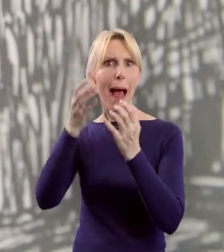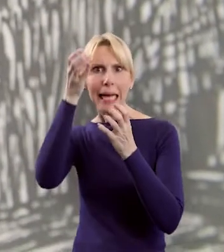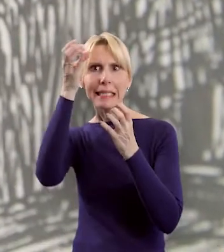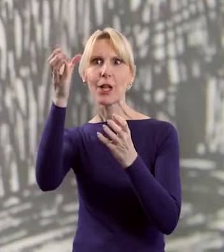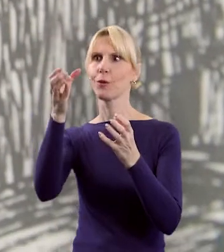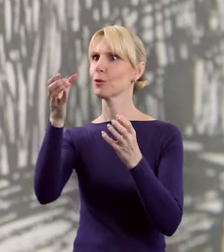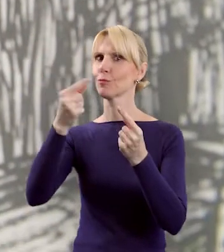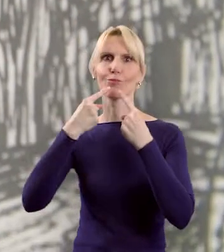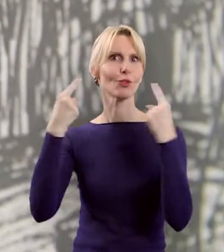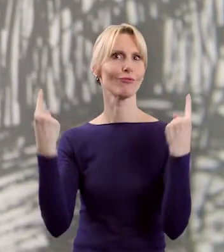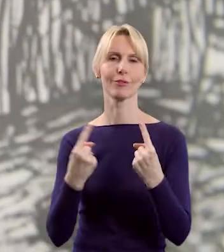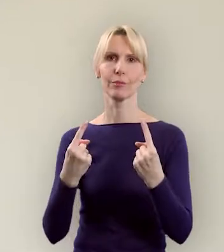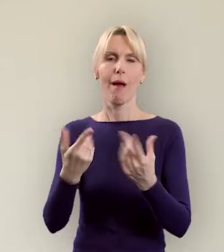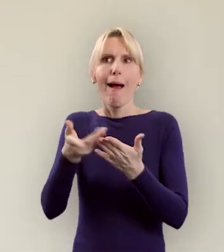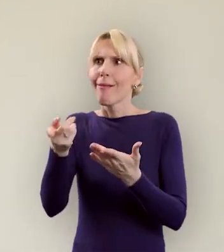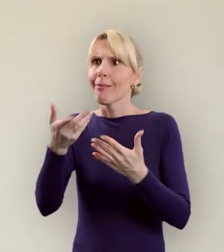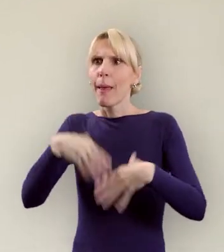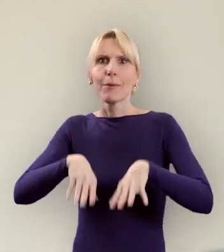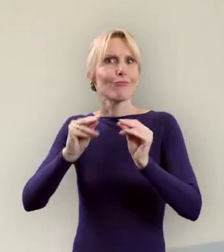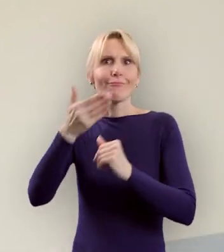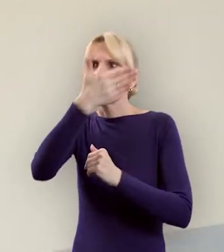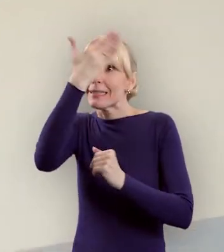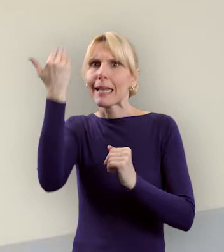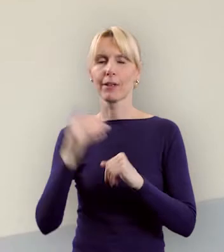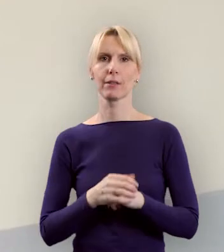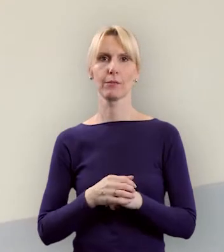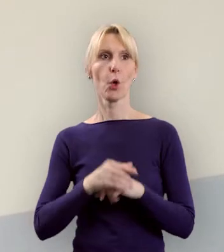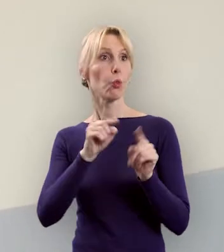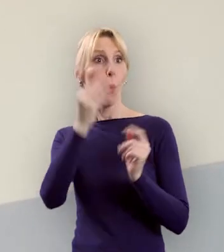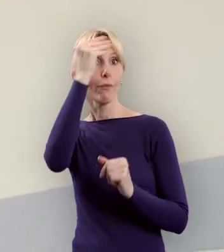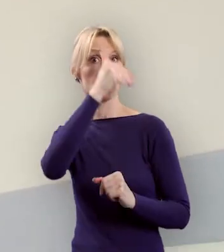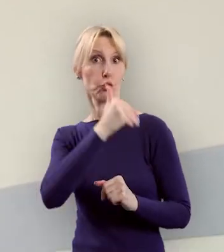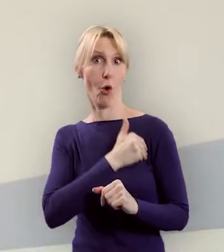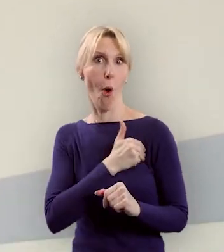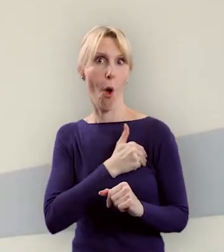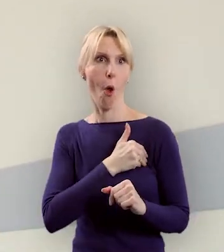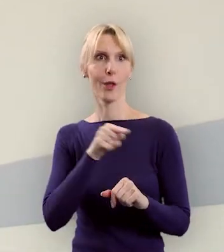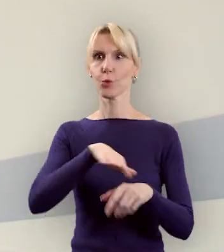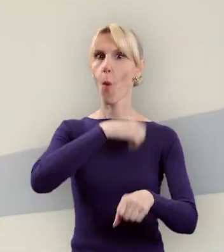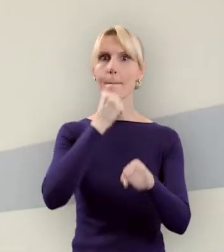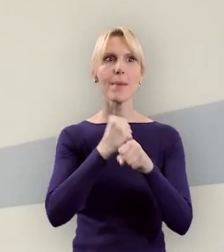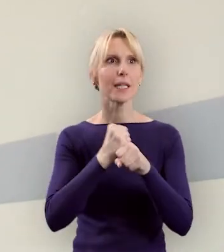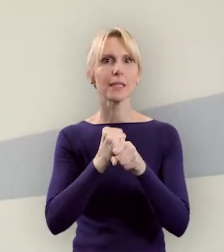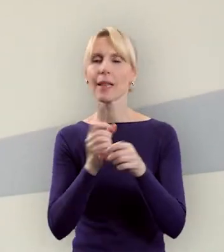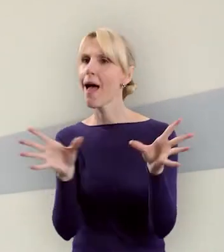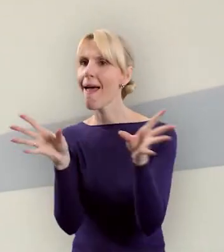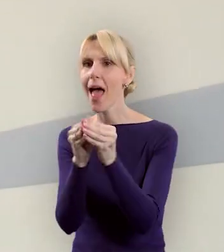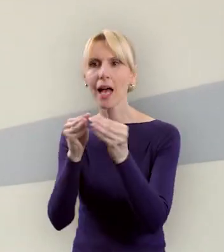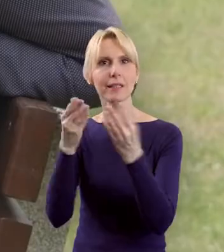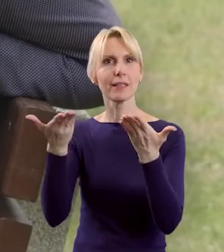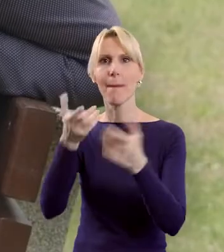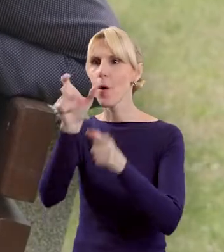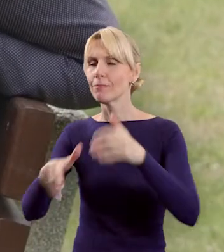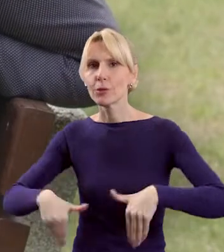ale nikt tego na początku nie wiedział. Po czym okazało się, że właśnie w szkole, właśnie w pracy ze zdrowymi